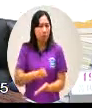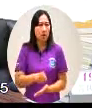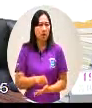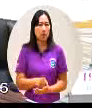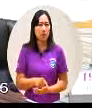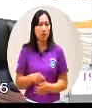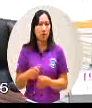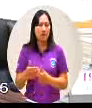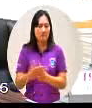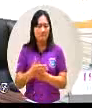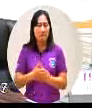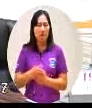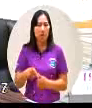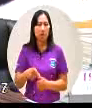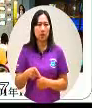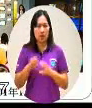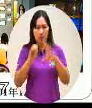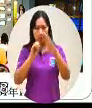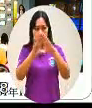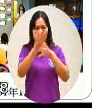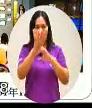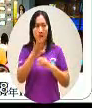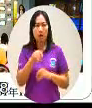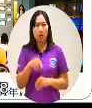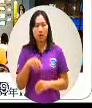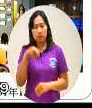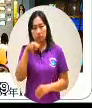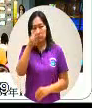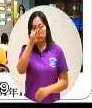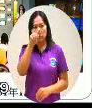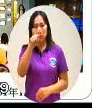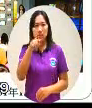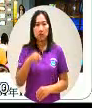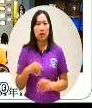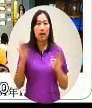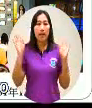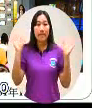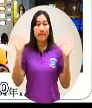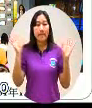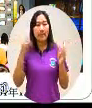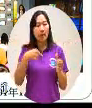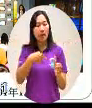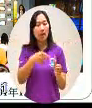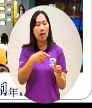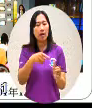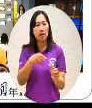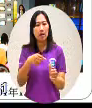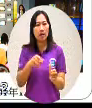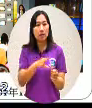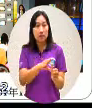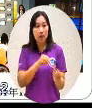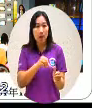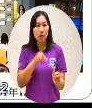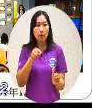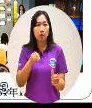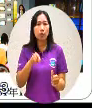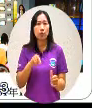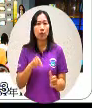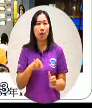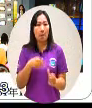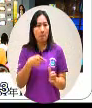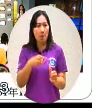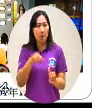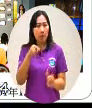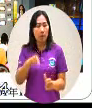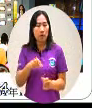讲这一来对，你看这画面，囡仔伫遮咧教学。哦，这提供予各中小囡仔看到这个石油危机，哦，节